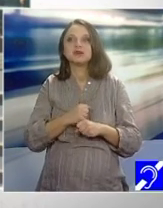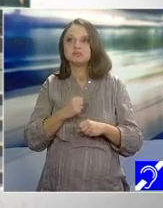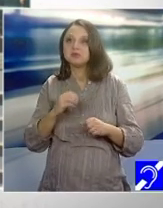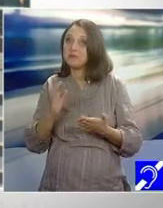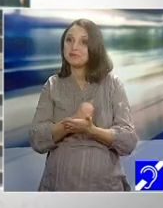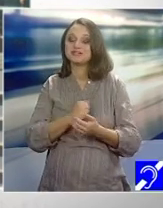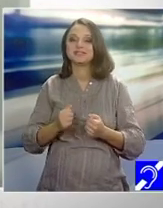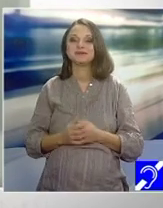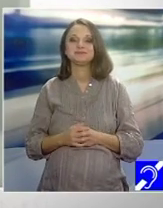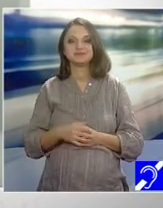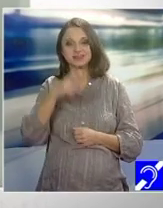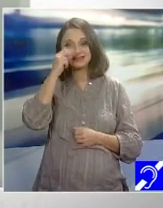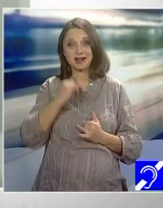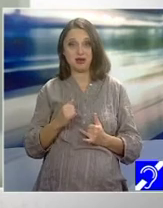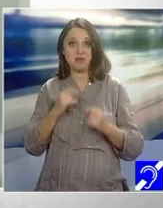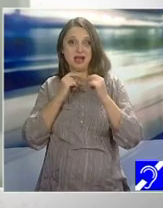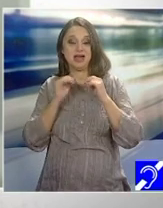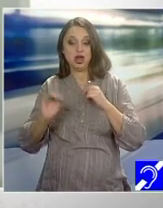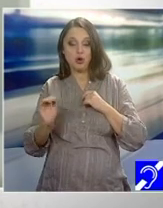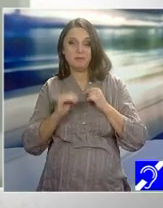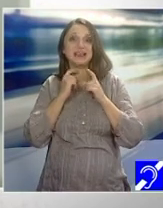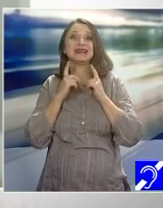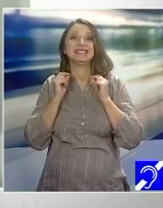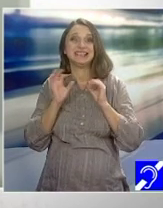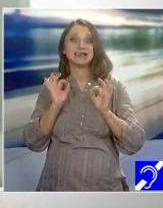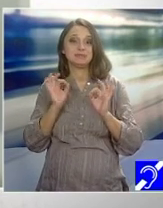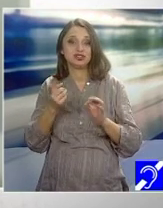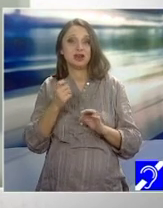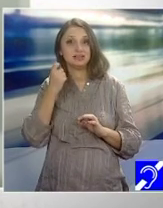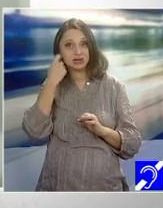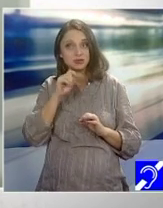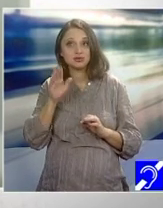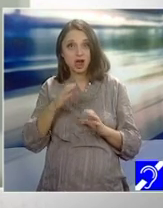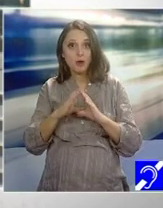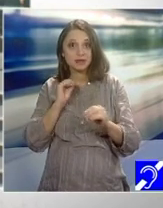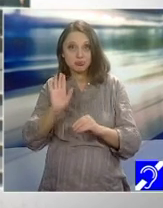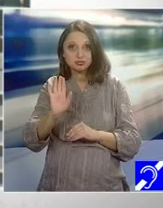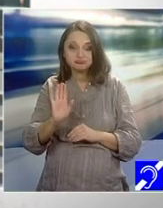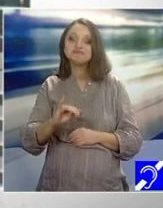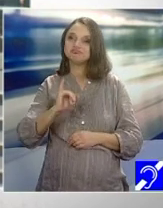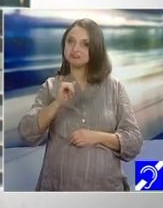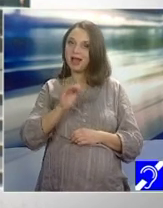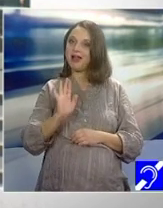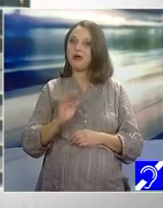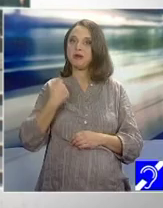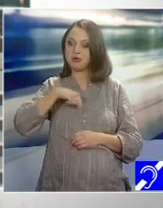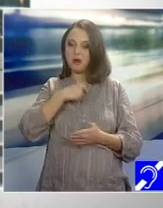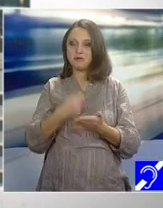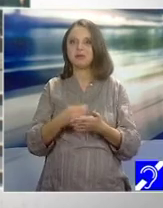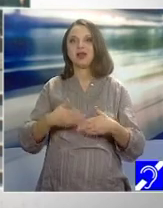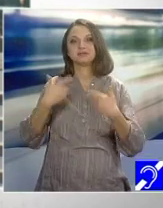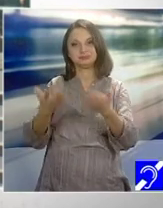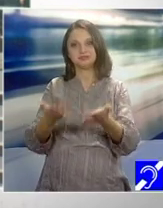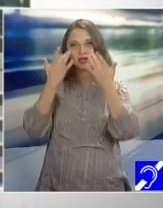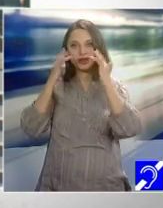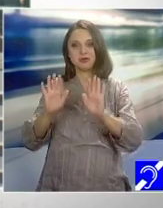Și înțeleg acum copiii de la grădința specială din Cluj pot să circule cu microbuzul, da, au microbuzul lor. De către da. Voi. Noi am cumpărat acel microbuz și